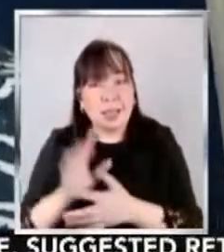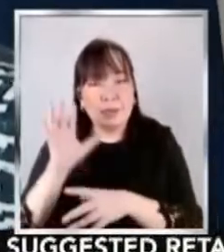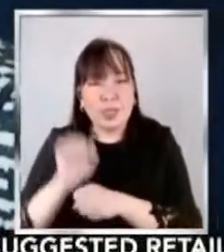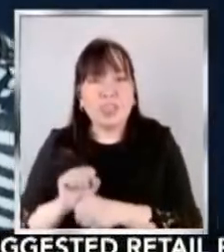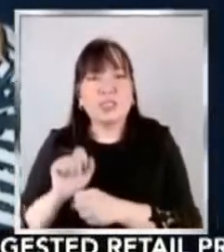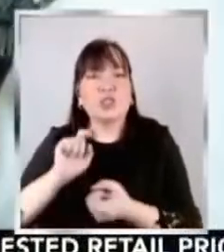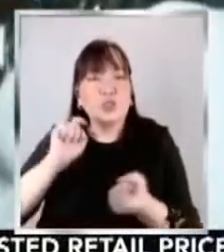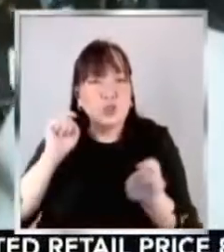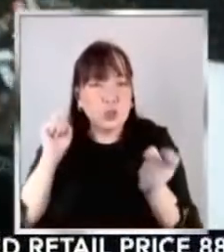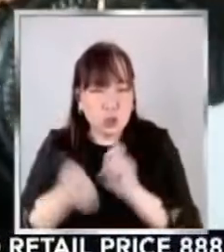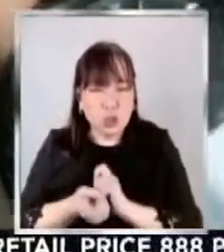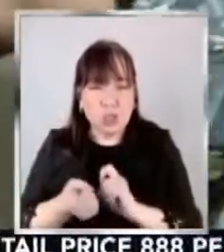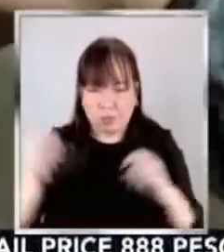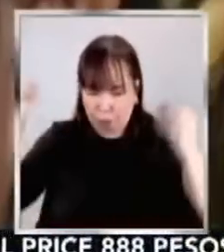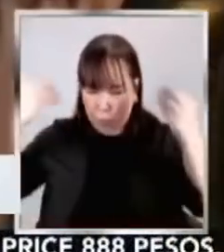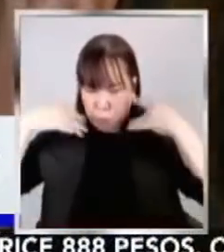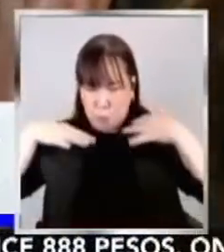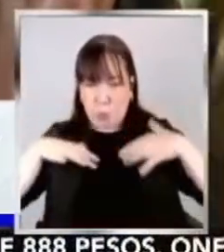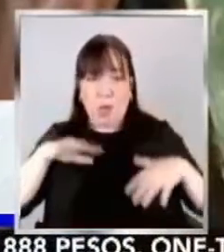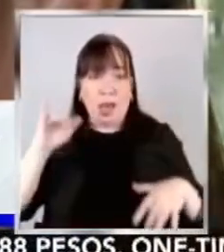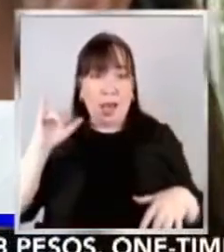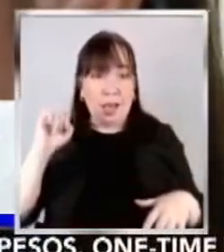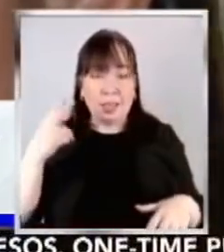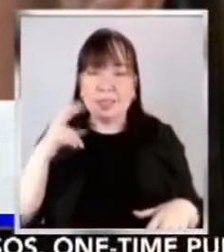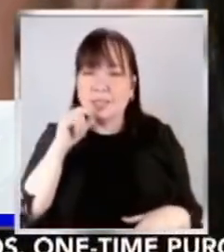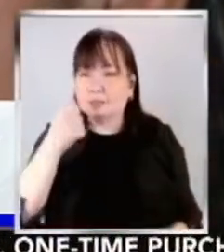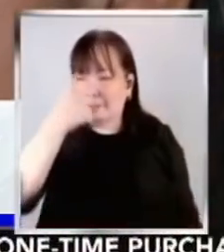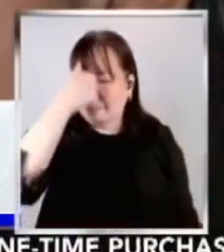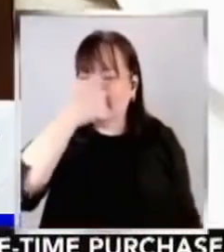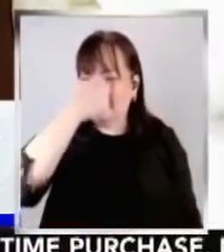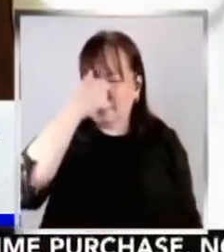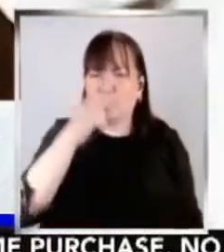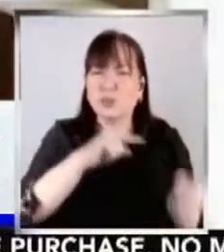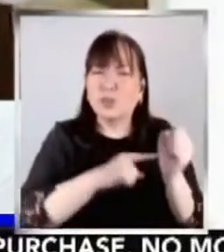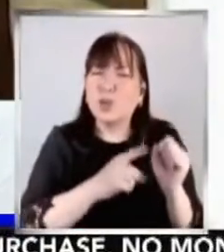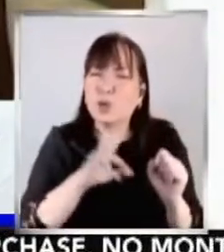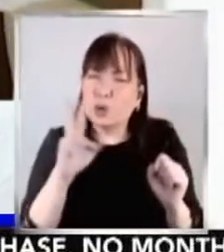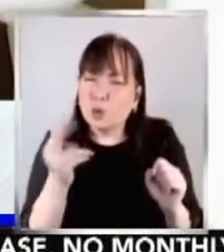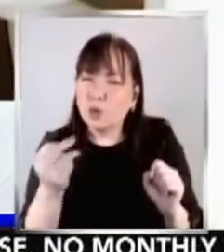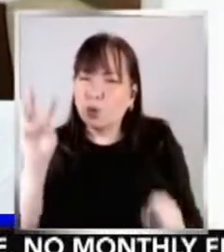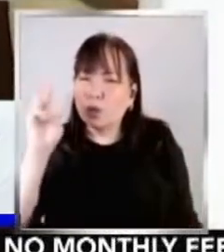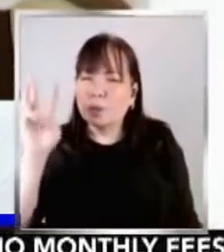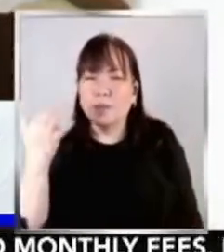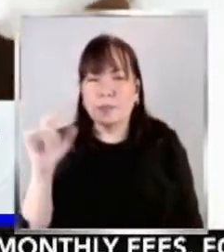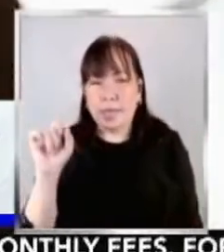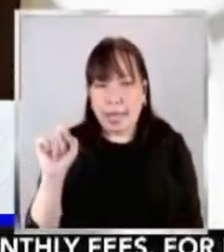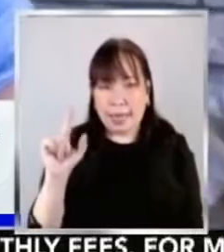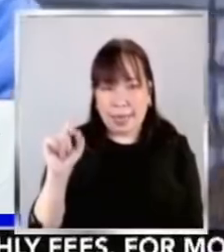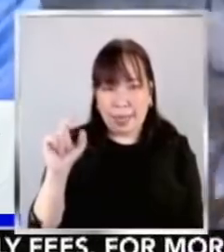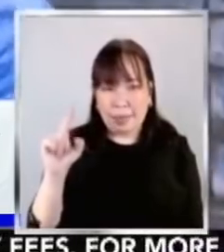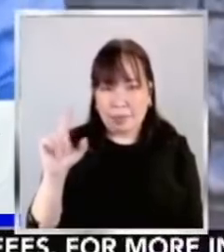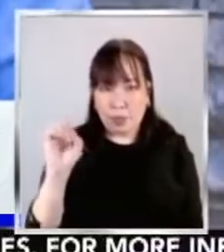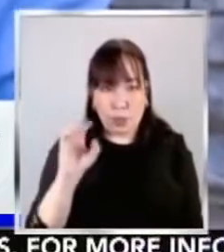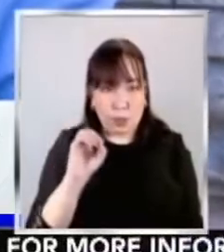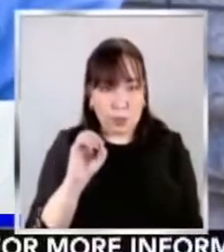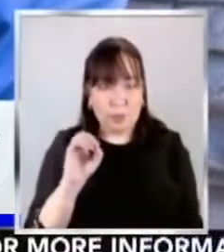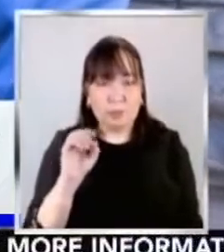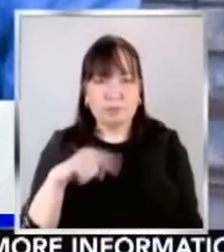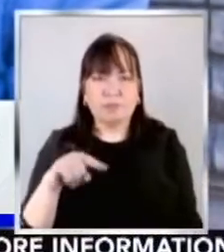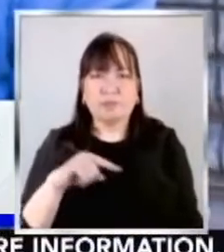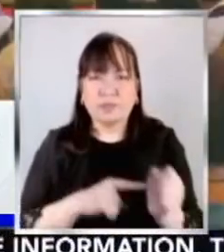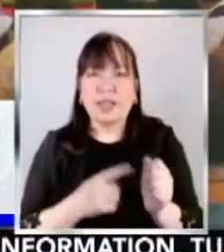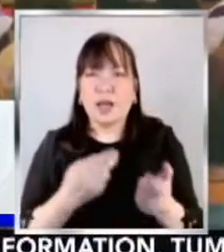ng Lenten season. May ilang nagsasabi na nagsimula ang tradisyon ng Ash Wednesday noong 11th century. Ang simula ng Kwaresma ay simula rin ng